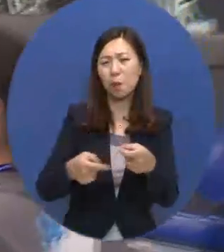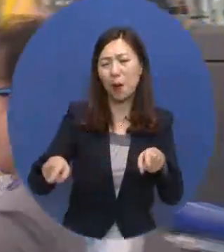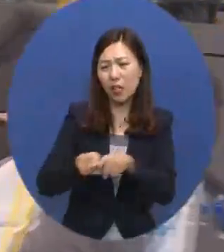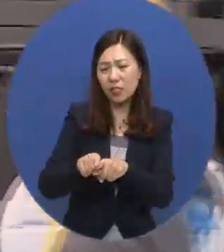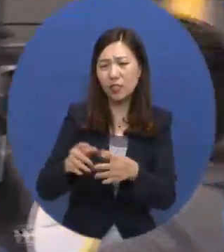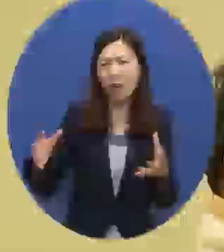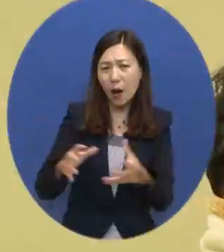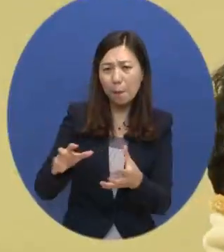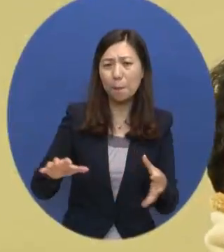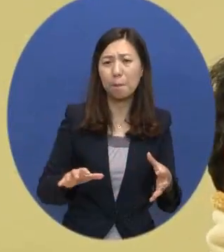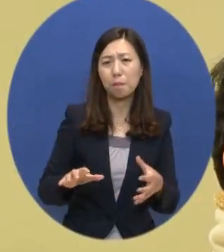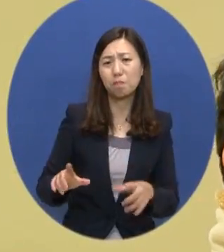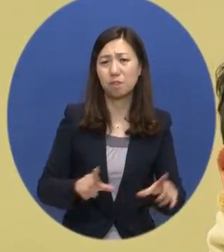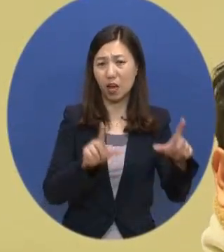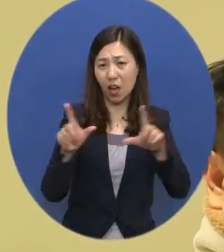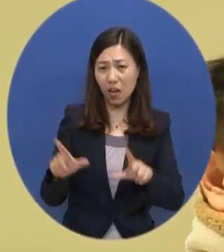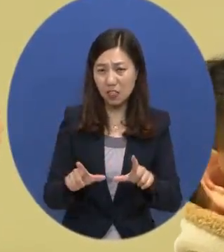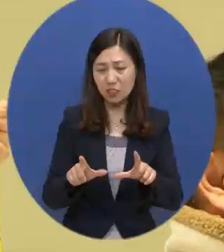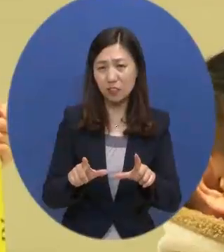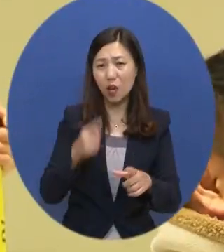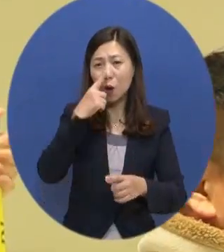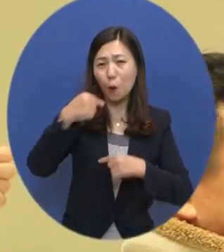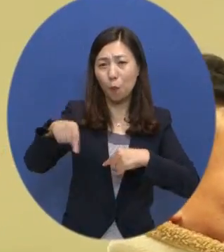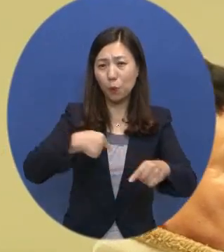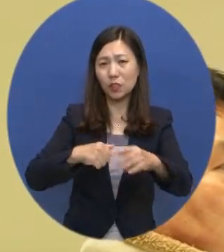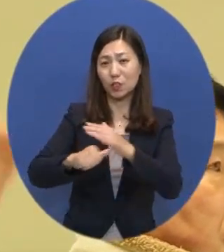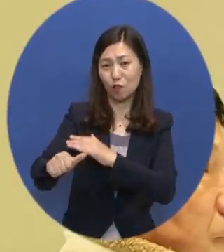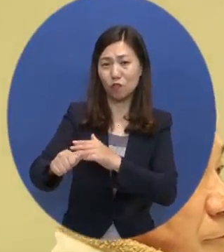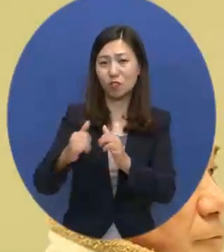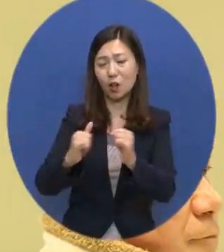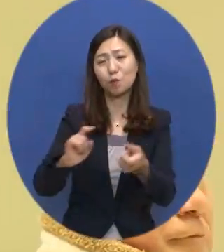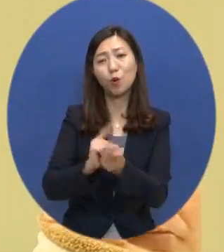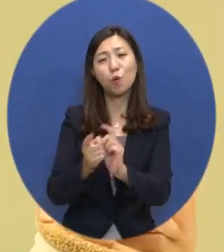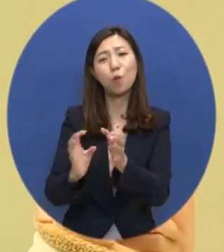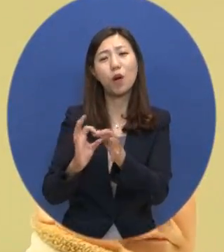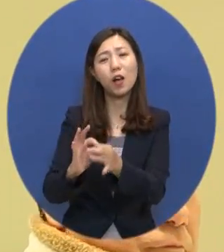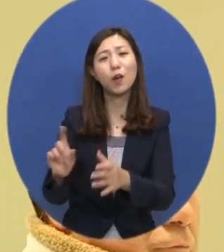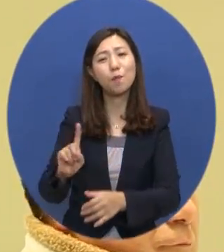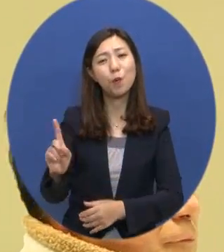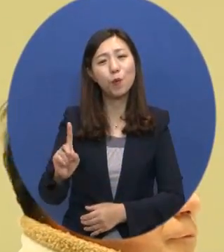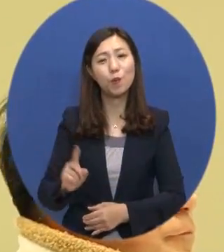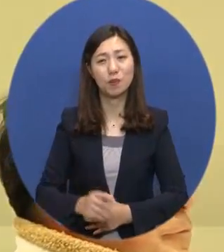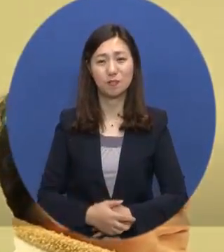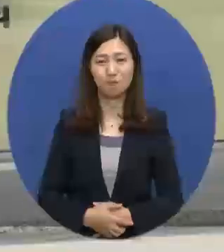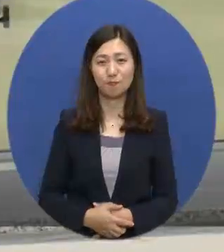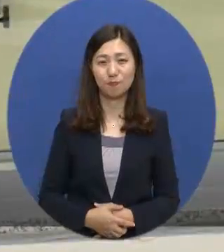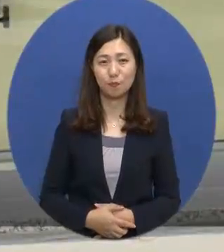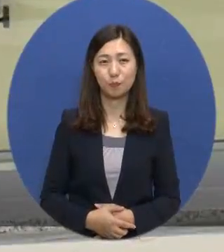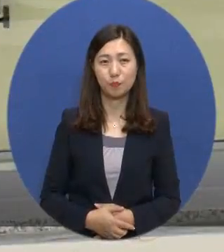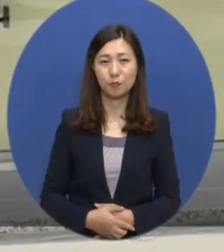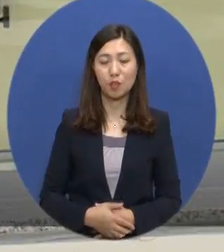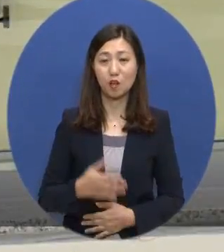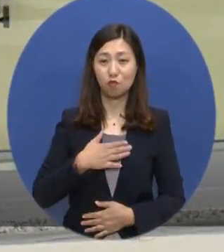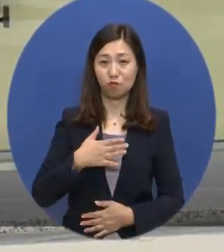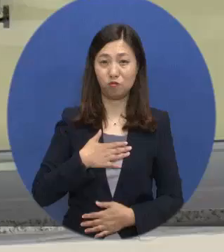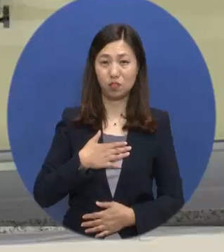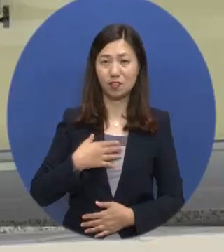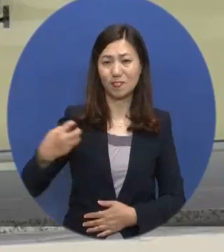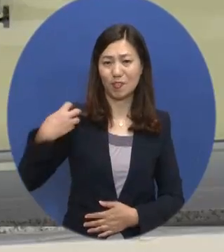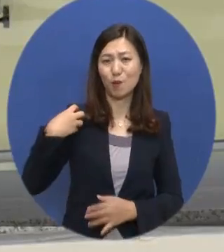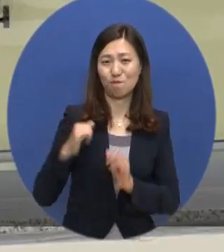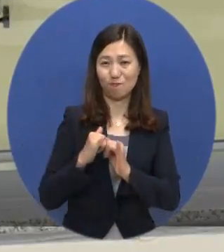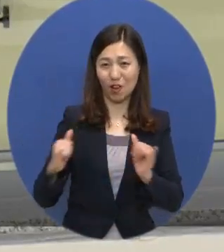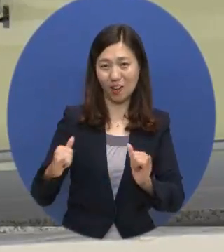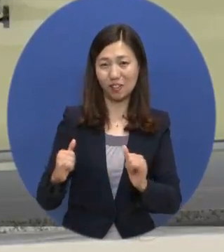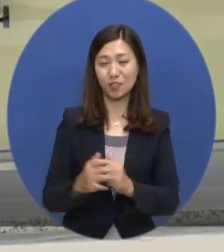코칭 스태프들. 그들은 서로에게 어떤 존재일까요? 저희 보호자 아죠.